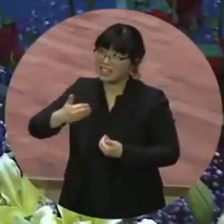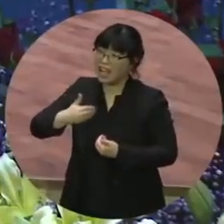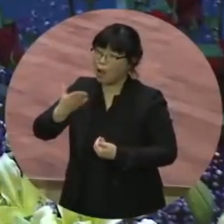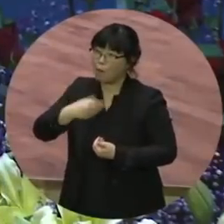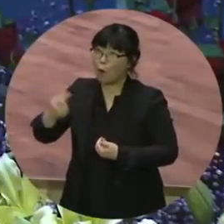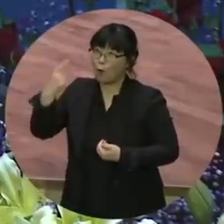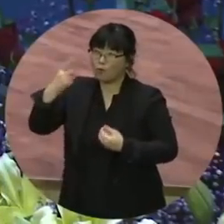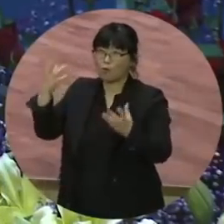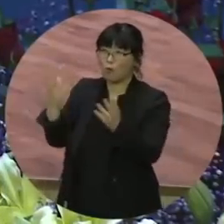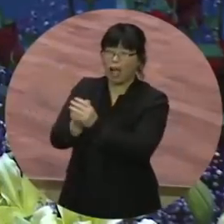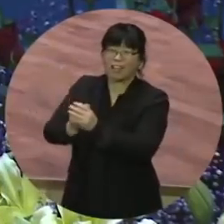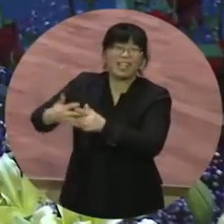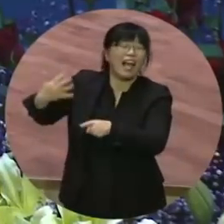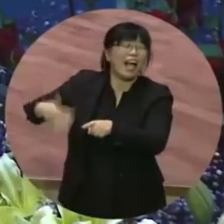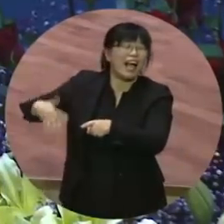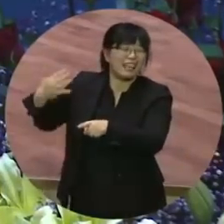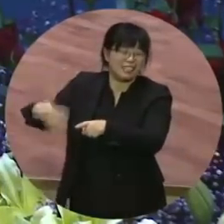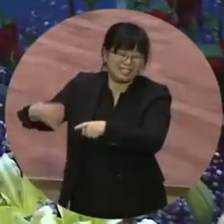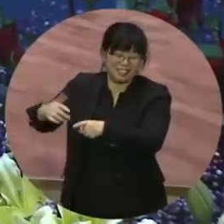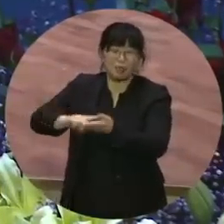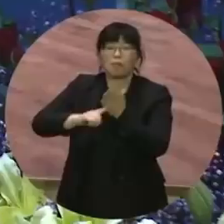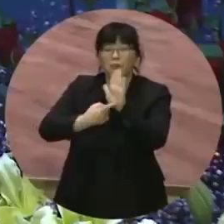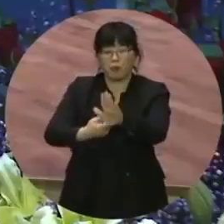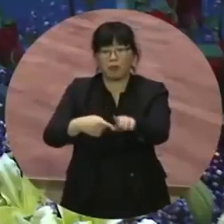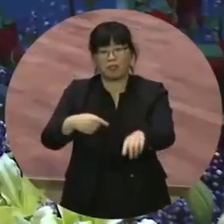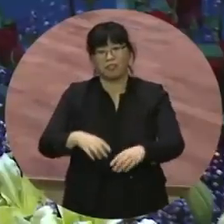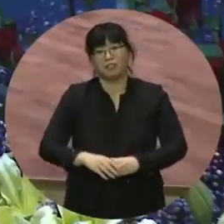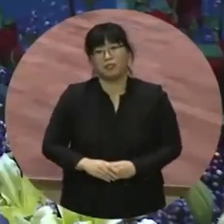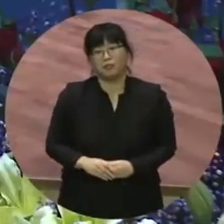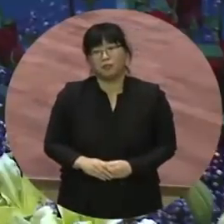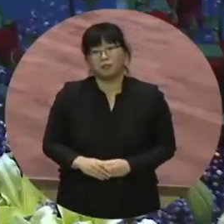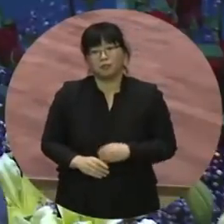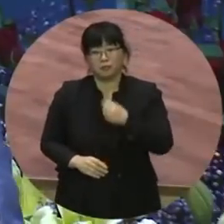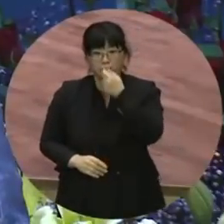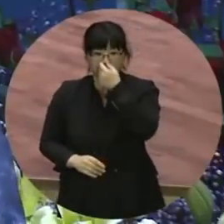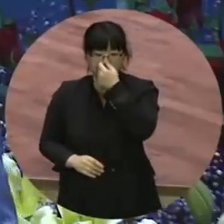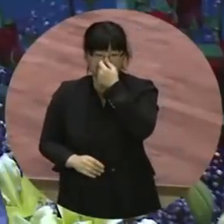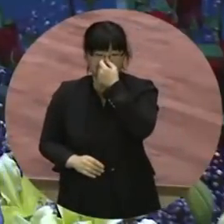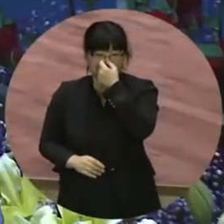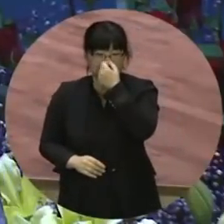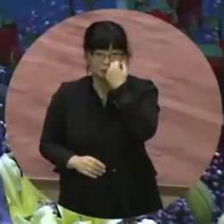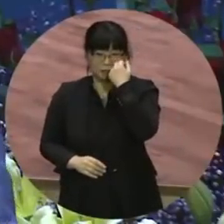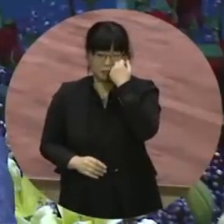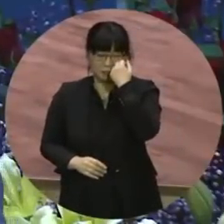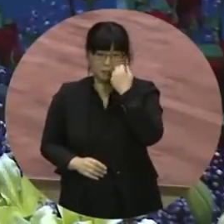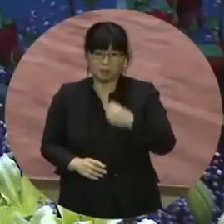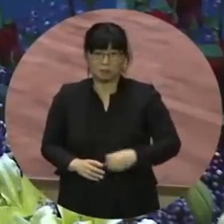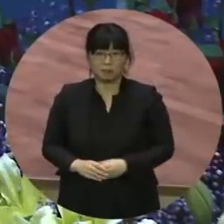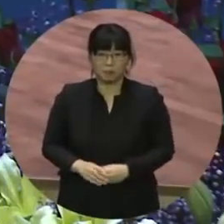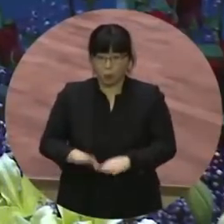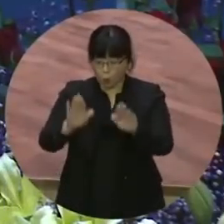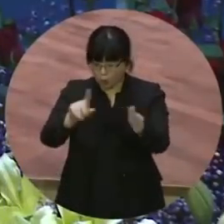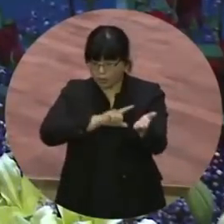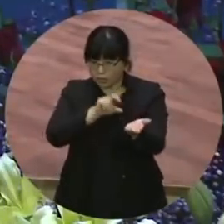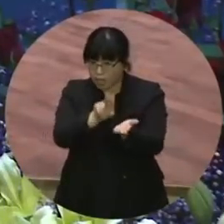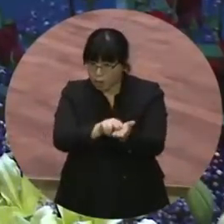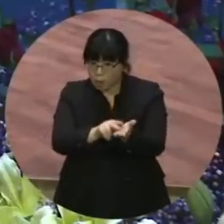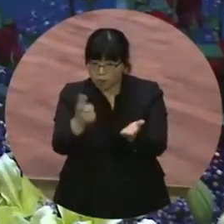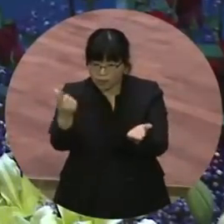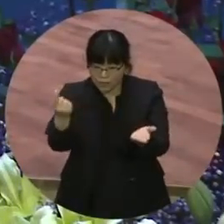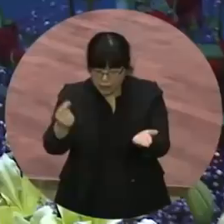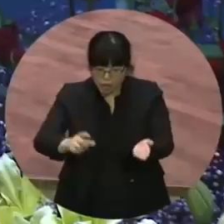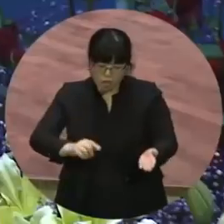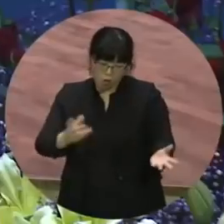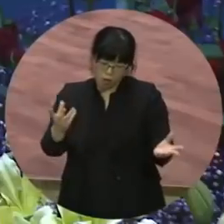안 돼가지고 이 각인이 안 돼가지고 뿌리가 안 내려져가지고 그렇단 말이에요. 그래서 오늘 제목이 뭡니까?